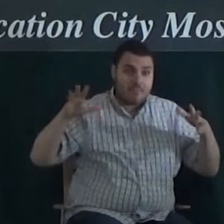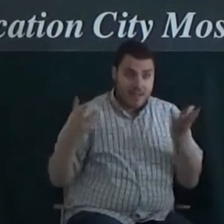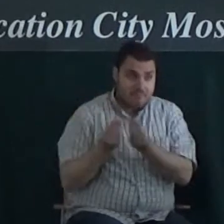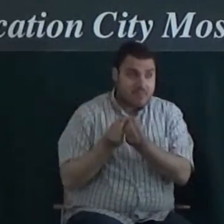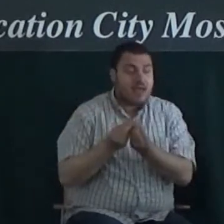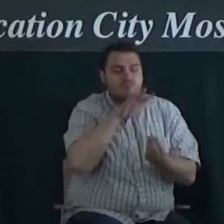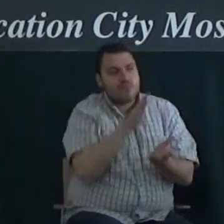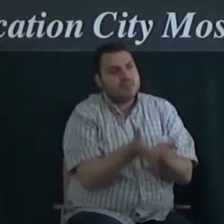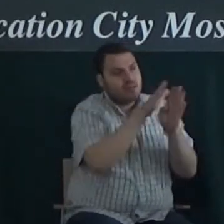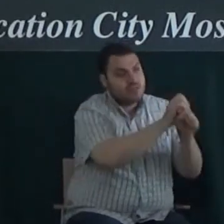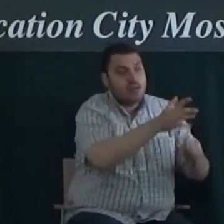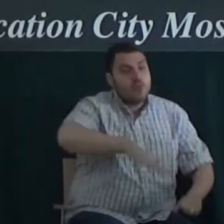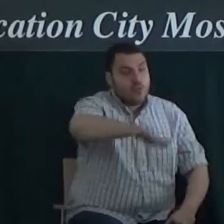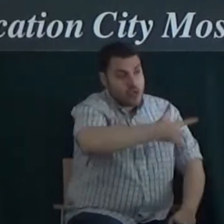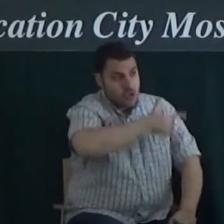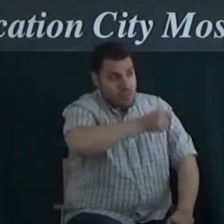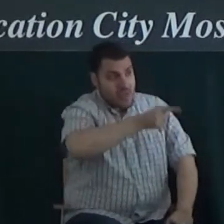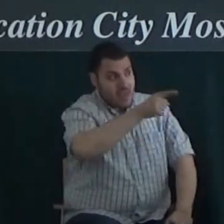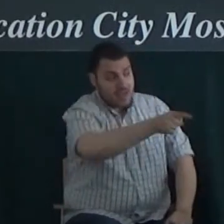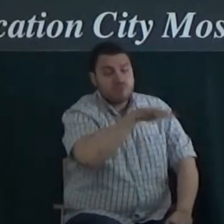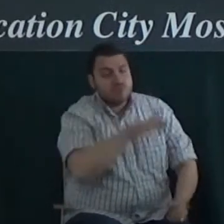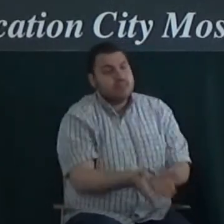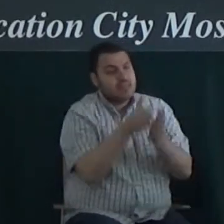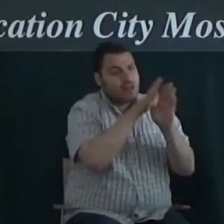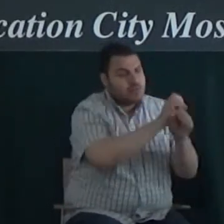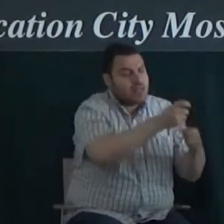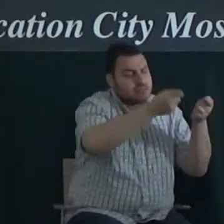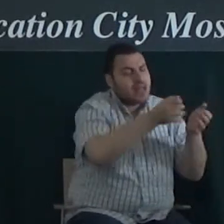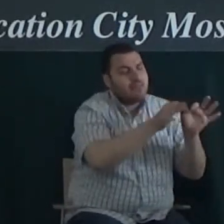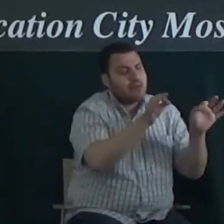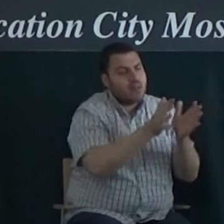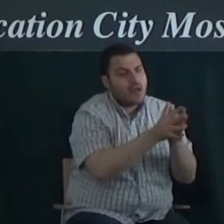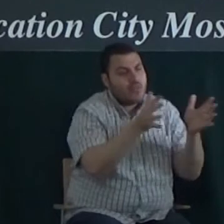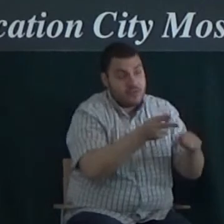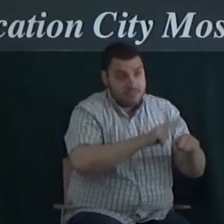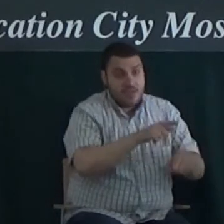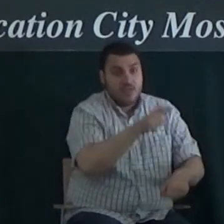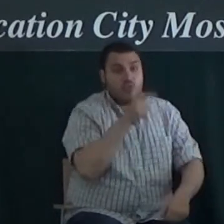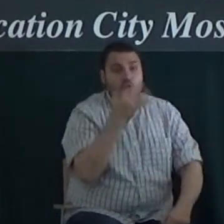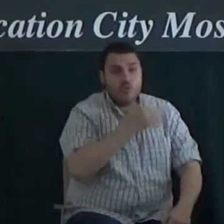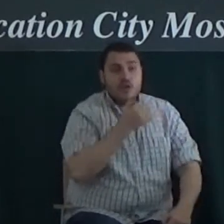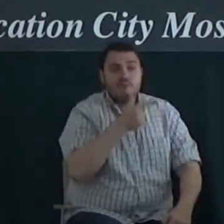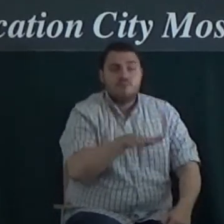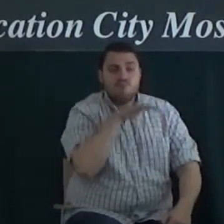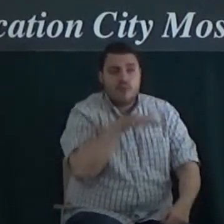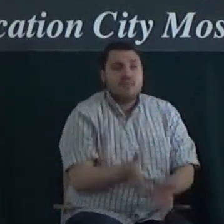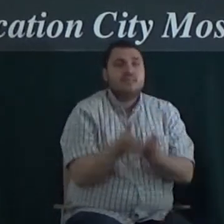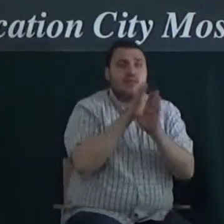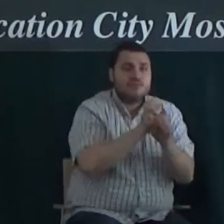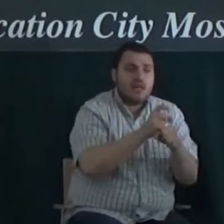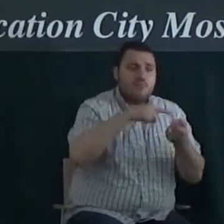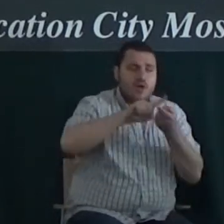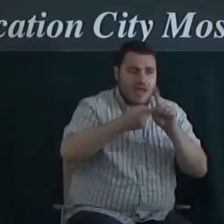النبي: يا أيها الذين آمنوا صلوا عليه وسلموا تسليما. اللهم صل وسلم وبارك على محمد وعلى آل